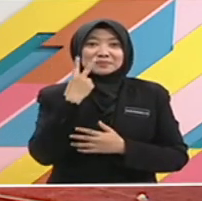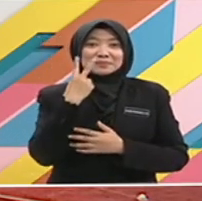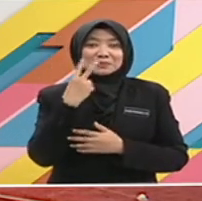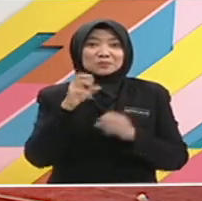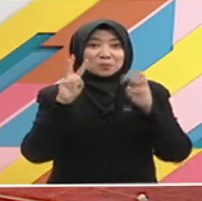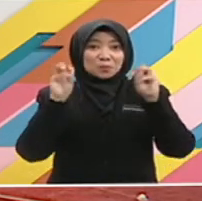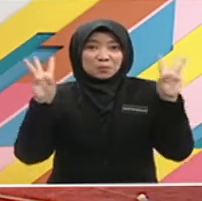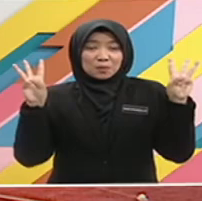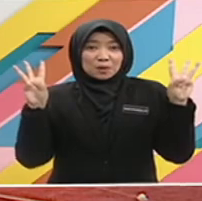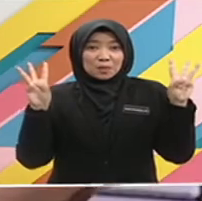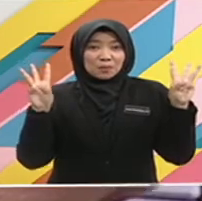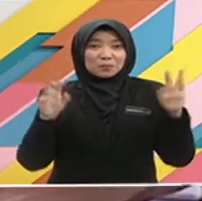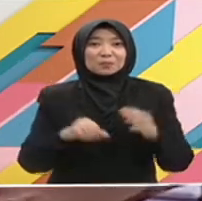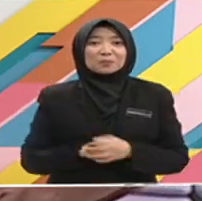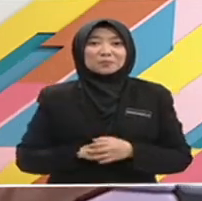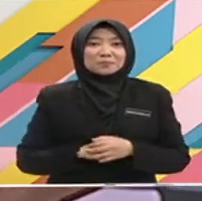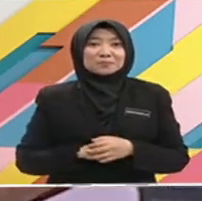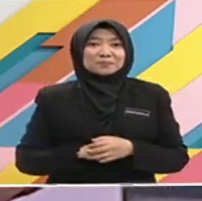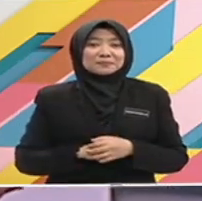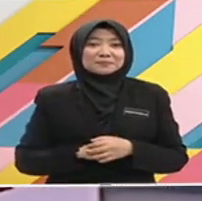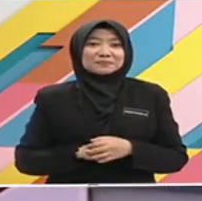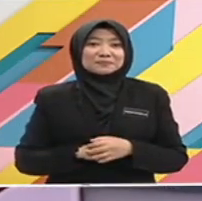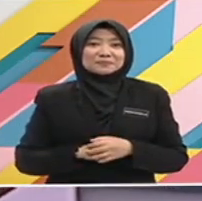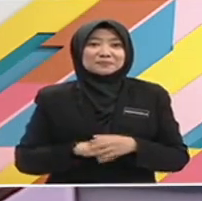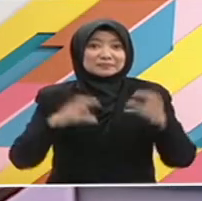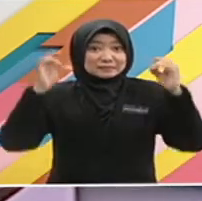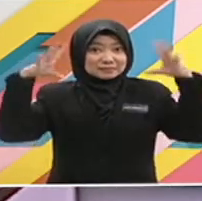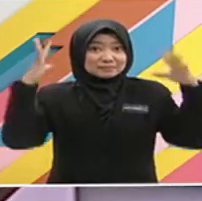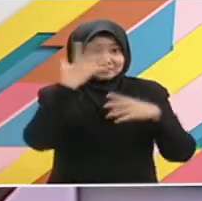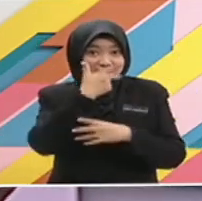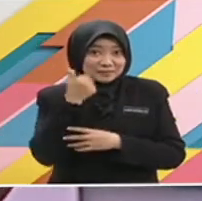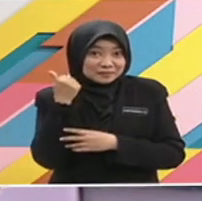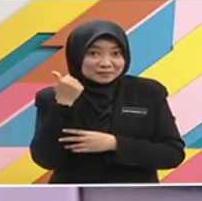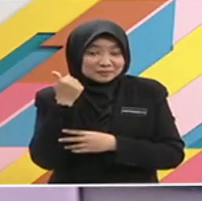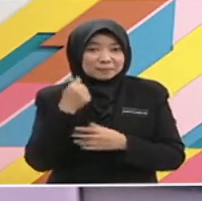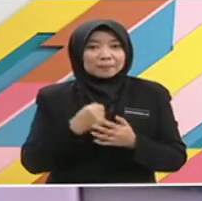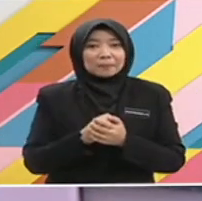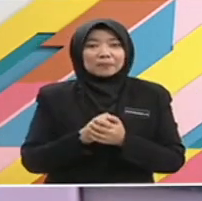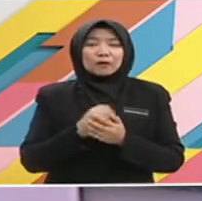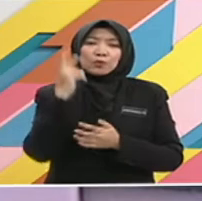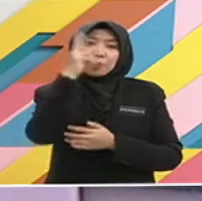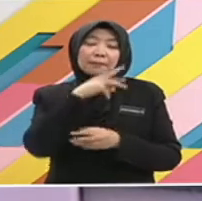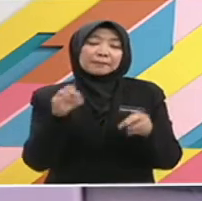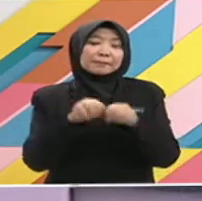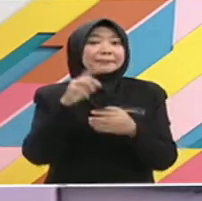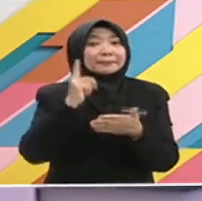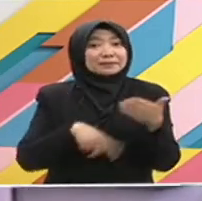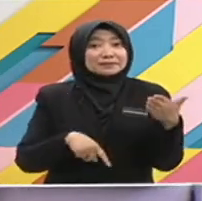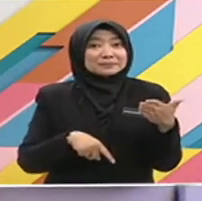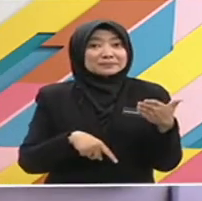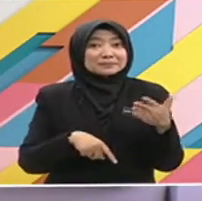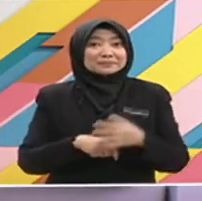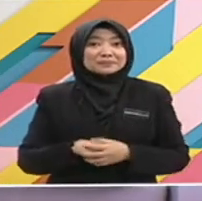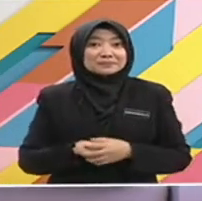Tengok apa berlaku. Wah. Magicnya. Cantik tak? Cantiknya. Rupanya seperti?